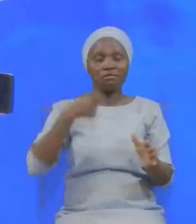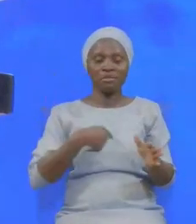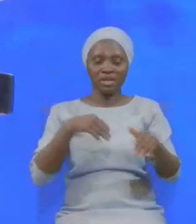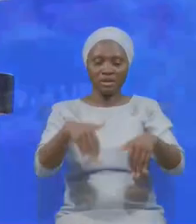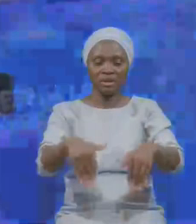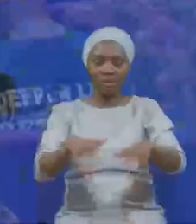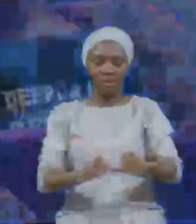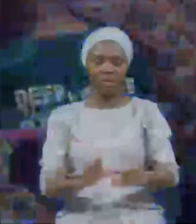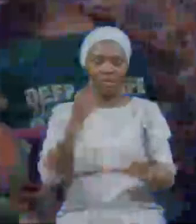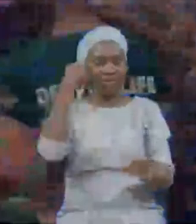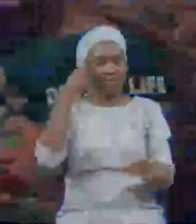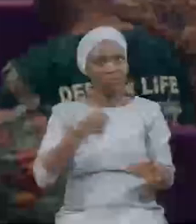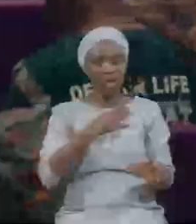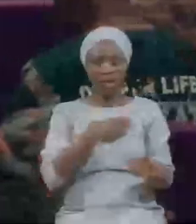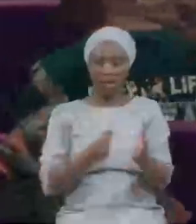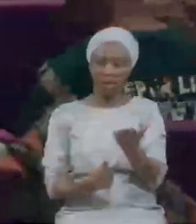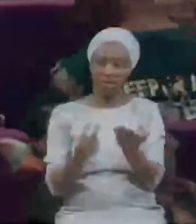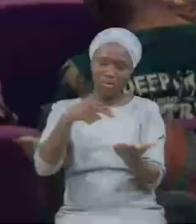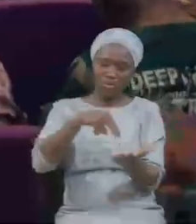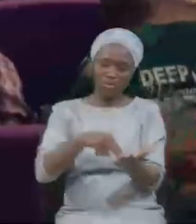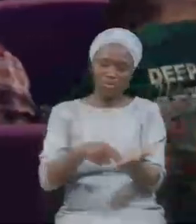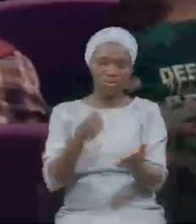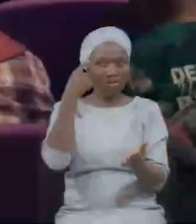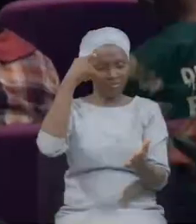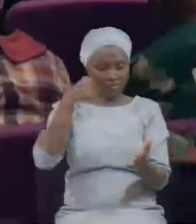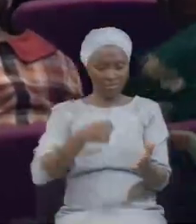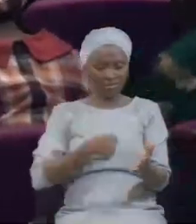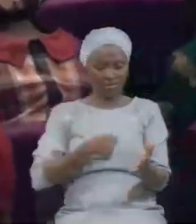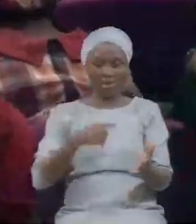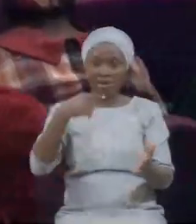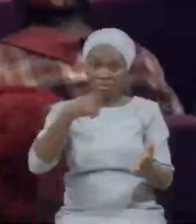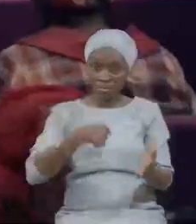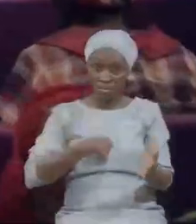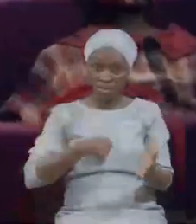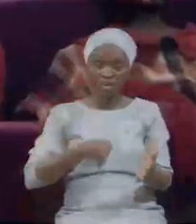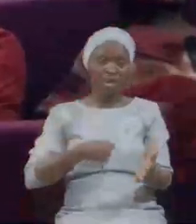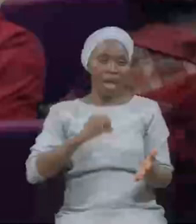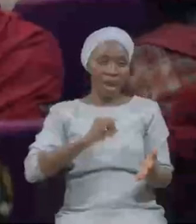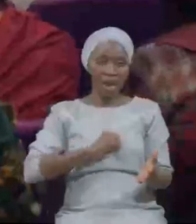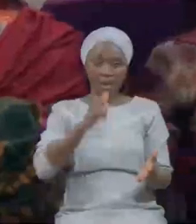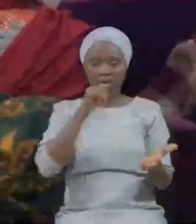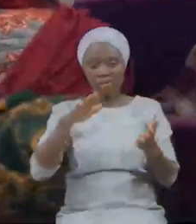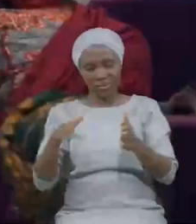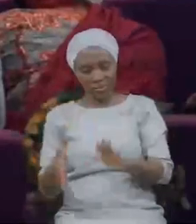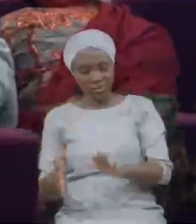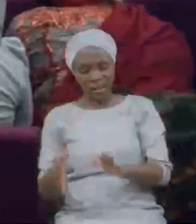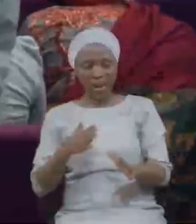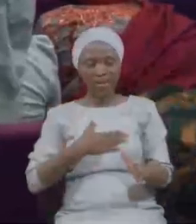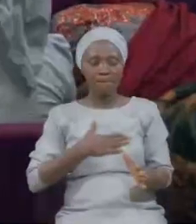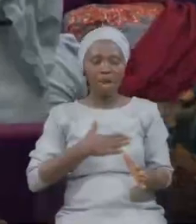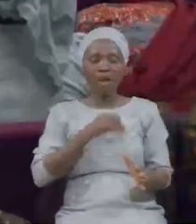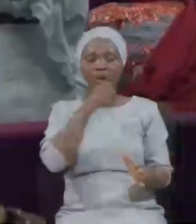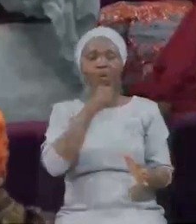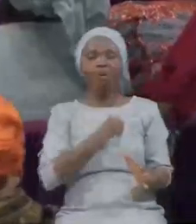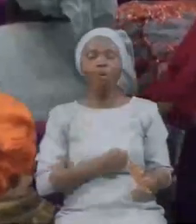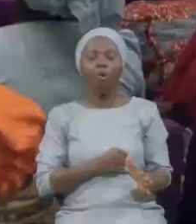moi. Il est ressuscité encore pour moi. Je suis mort avec lui. Oui, ma nature, ma vieille